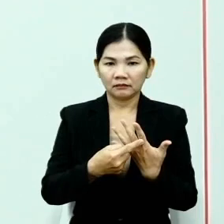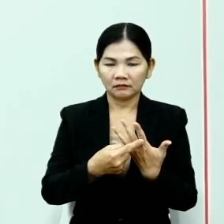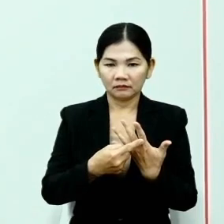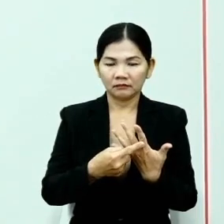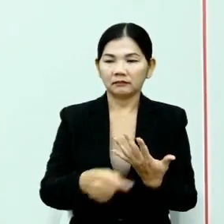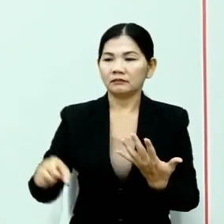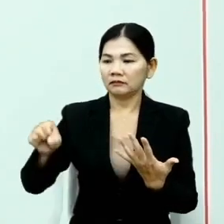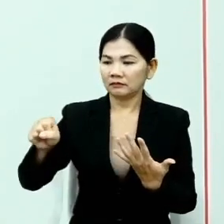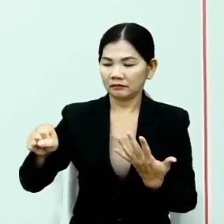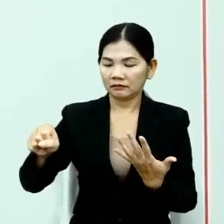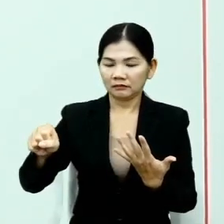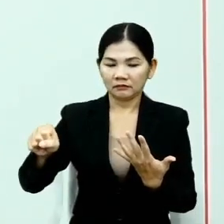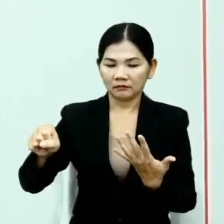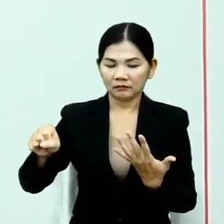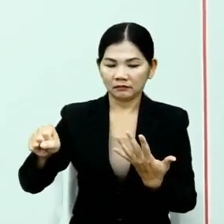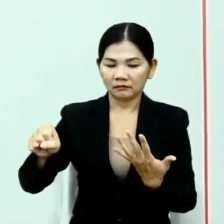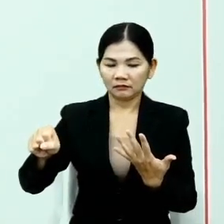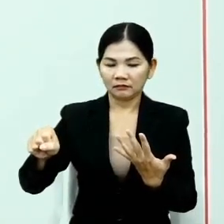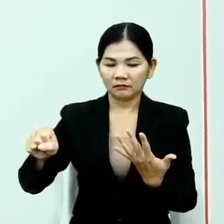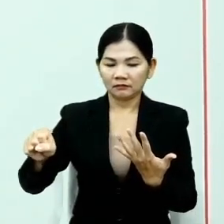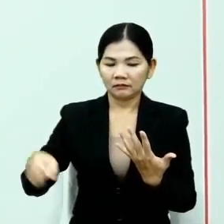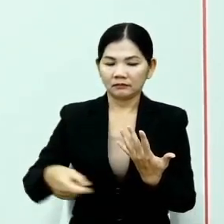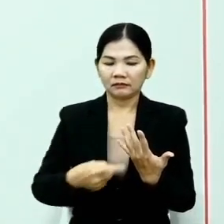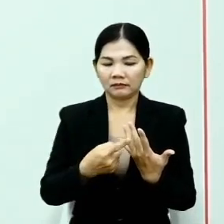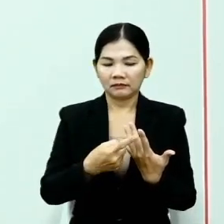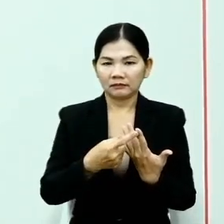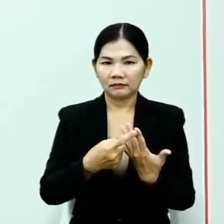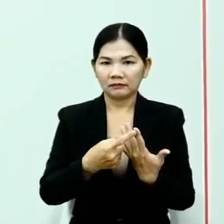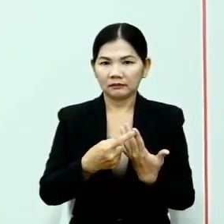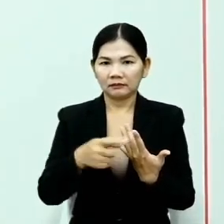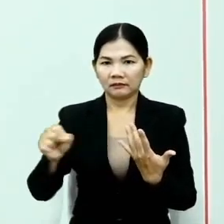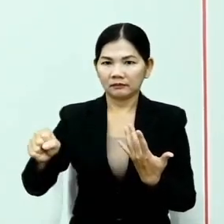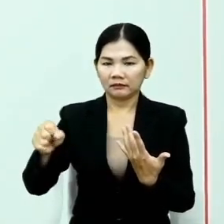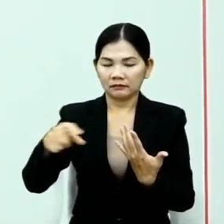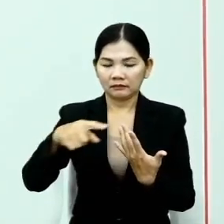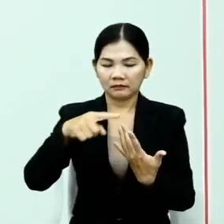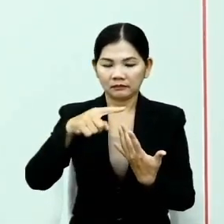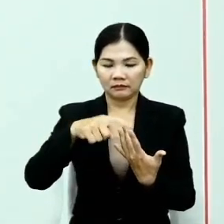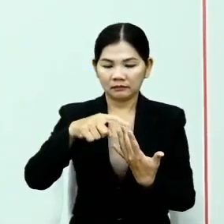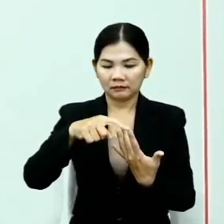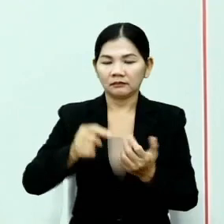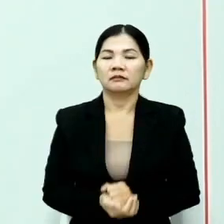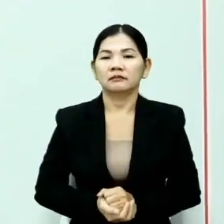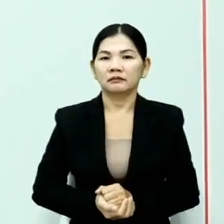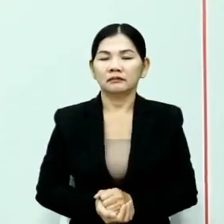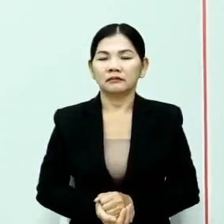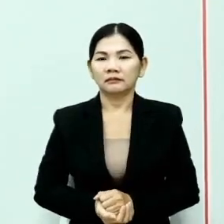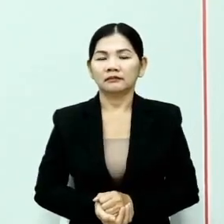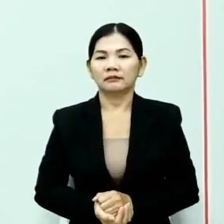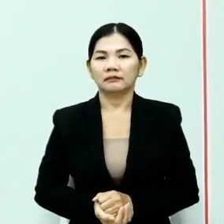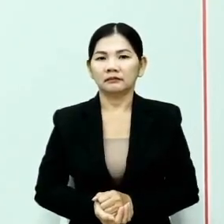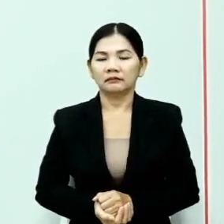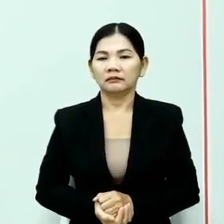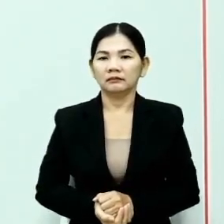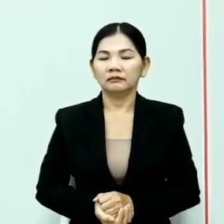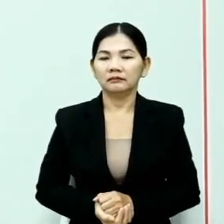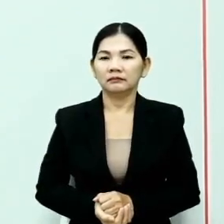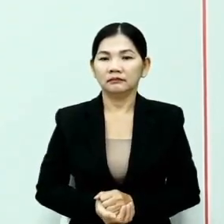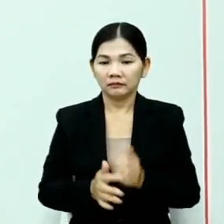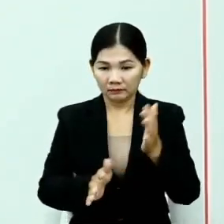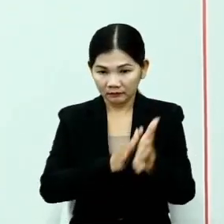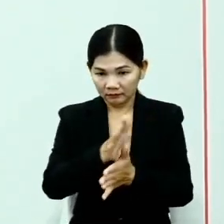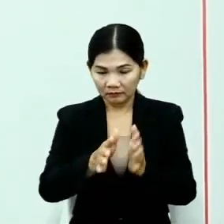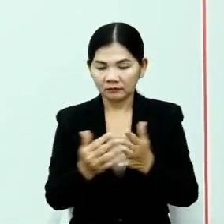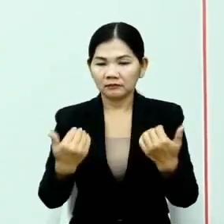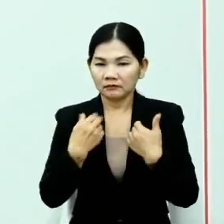តេតអាតាតេតាចាអរគុណកូ